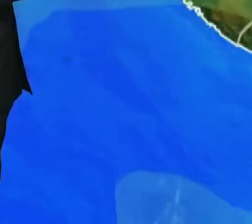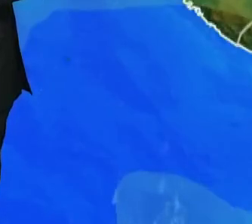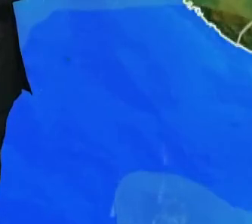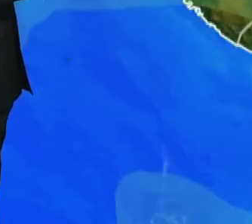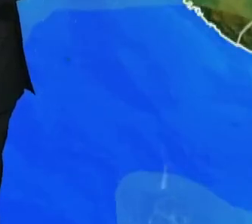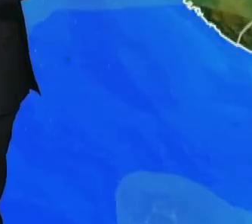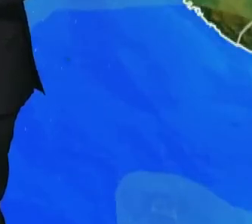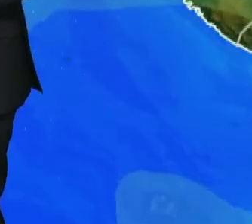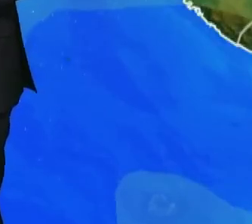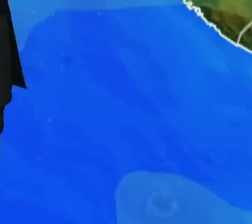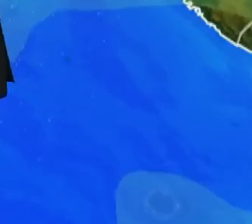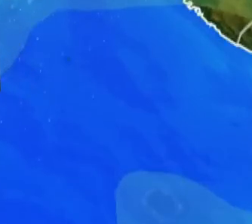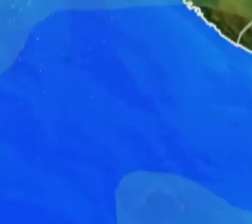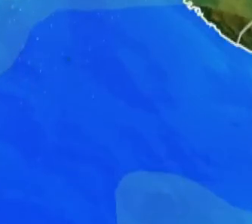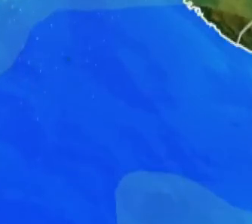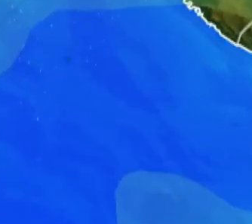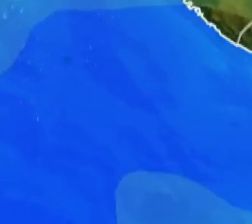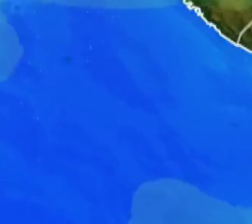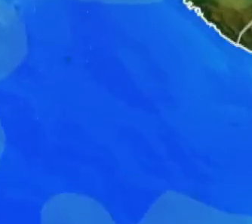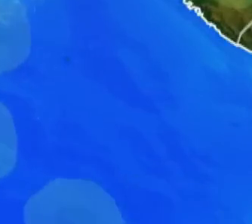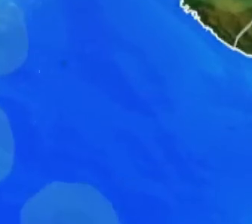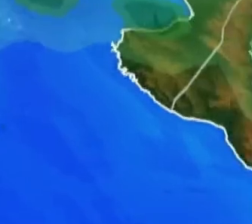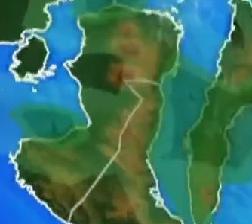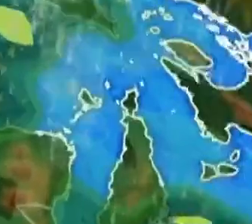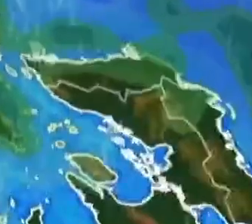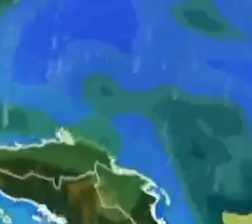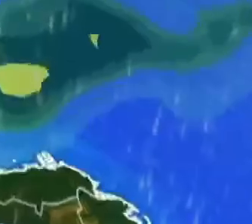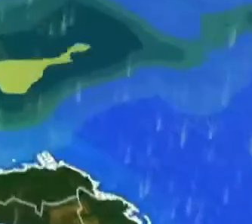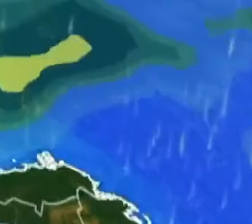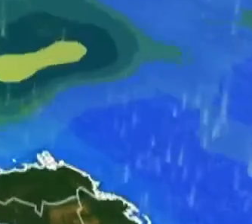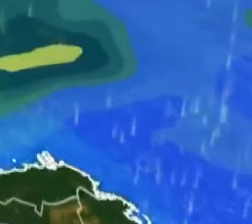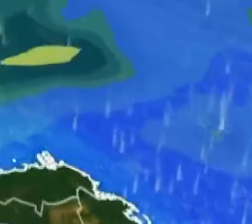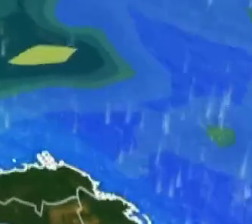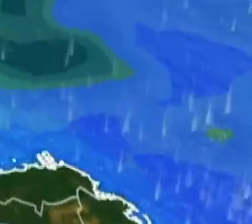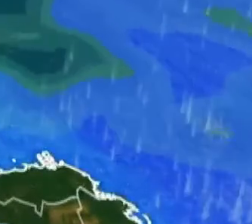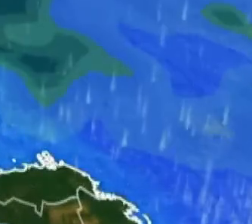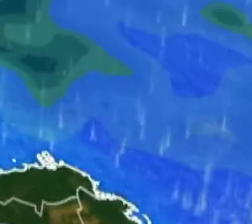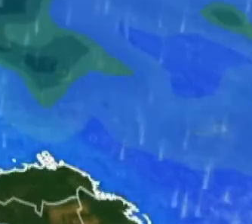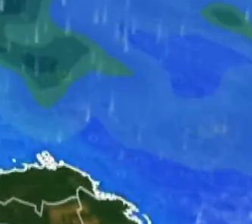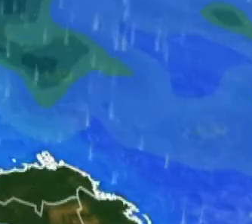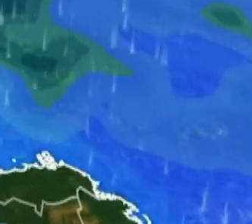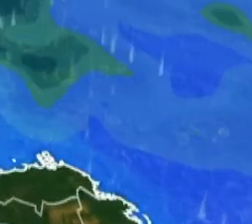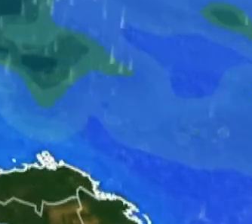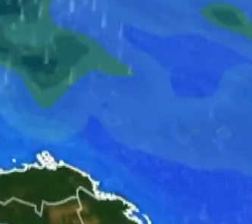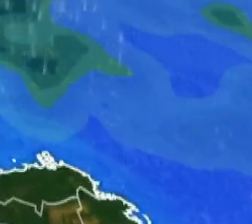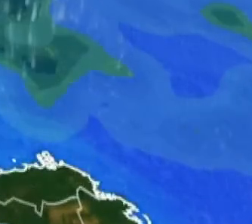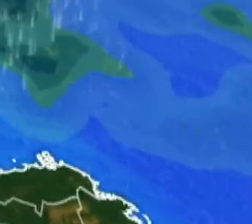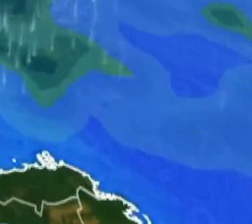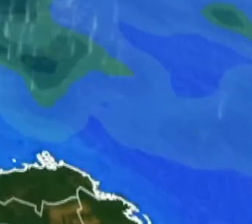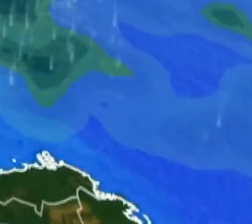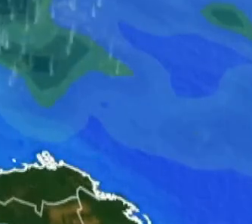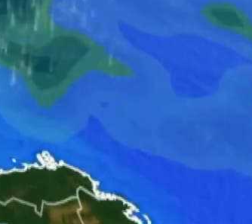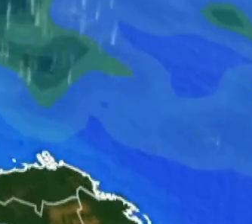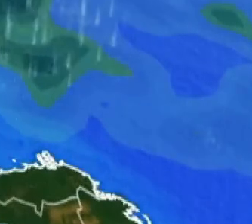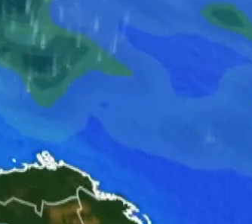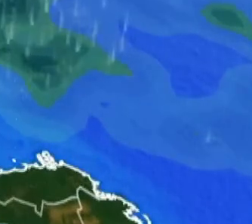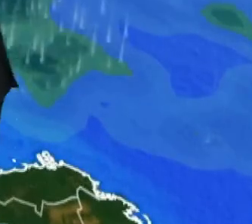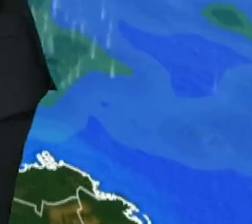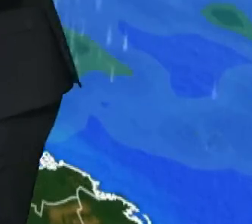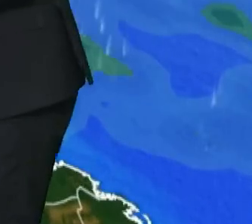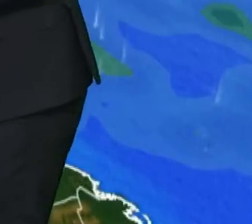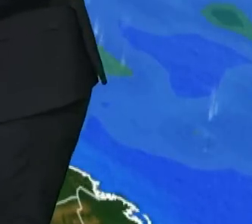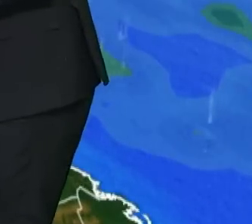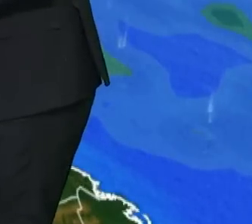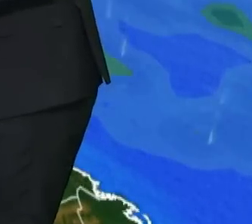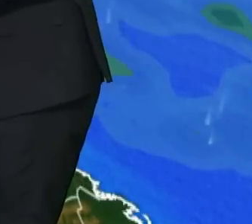aasahan mga pag-ulan. Ito naman sa Luzon, maaraw at mainit sa malaking bahagi, pero magsisimula na ang mga pag-ulan dito po